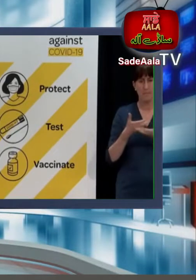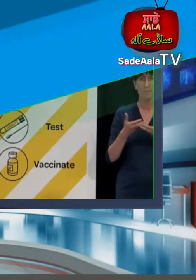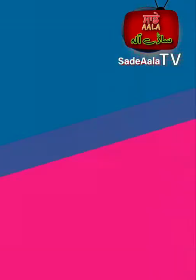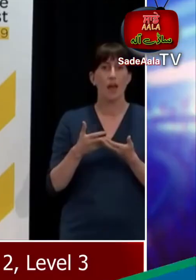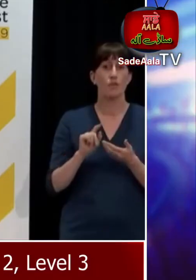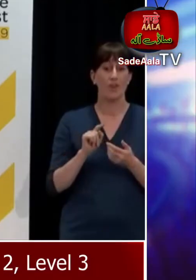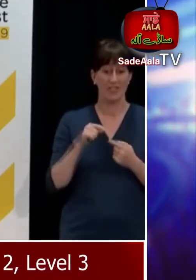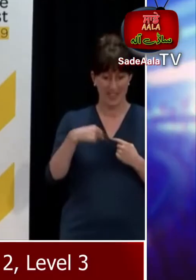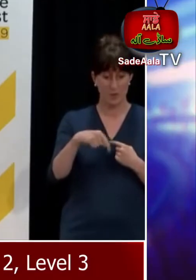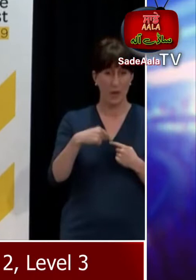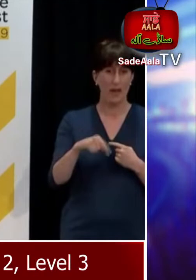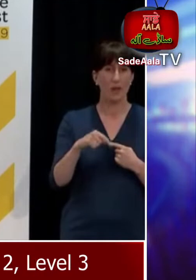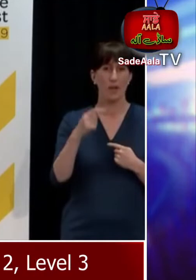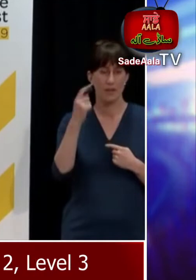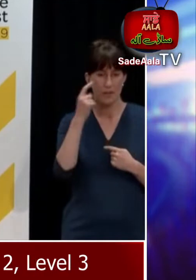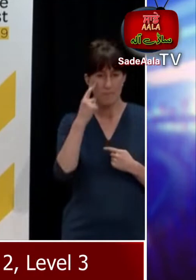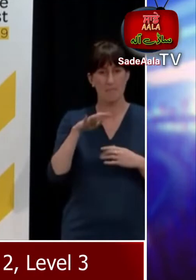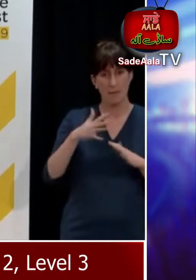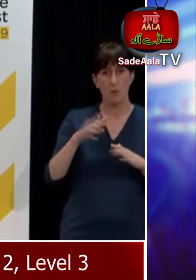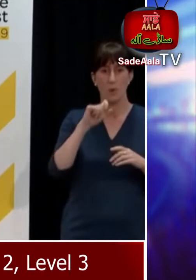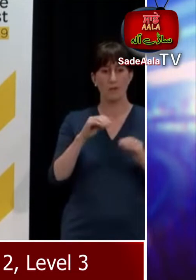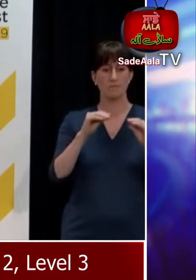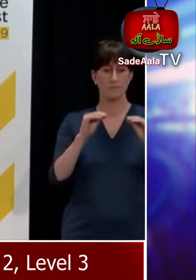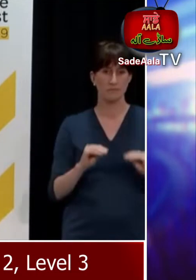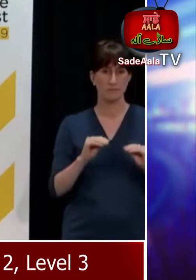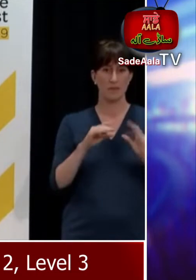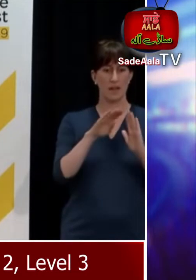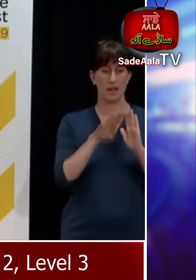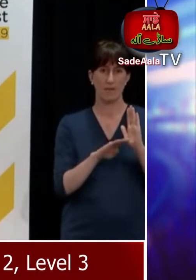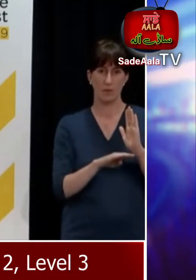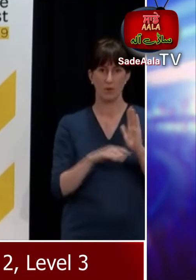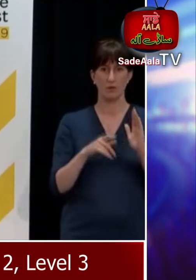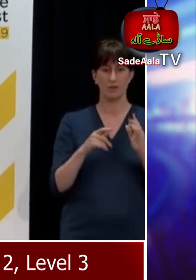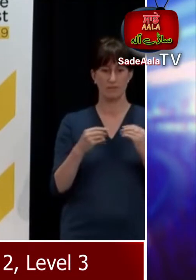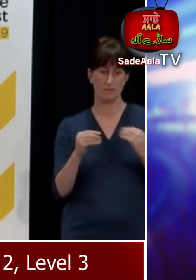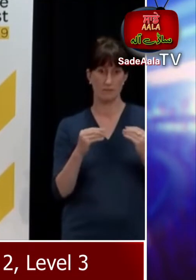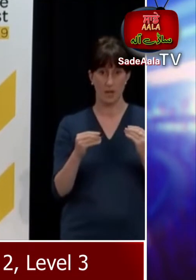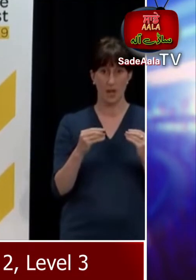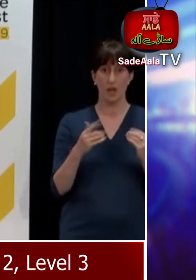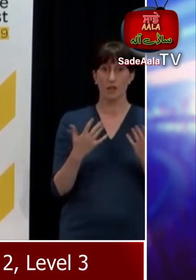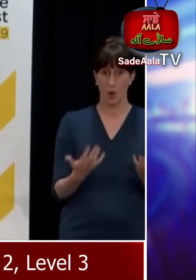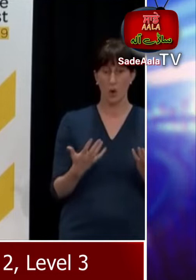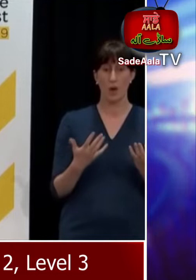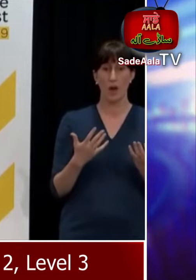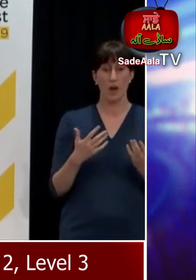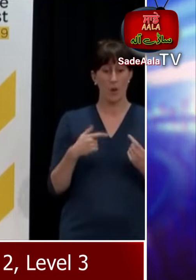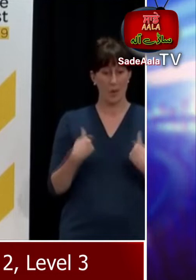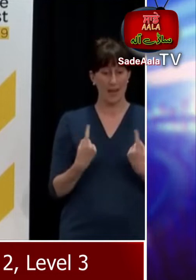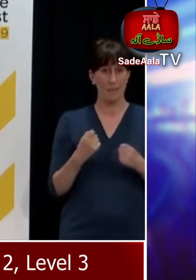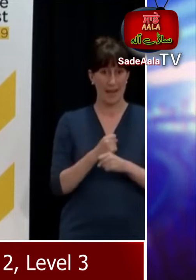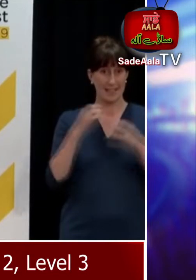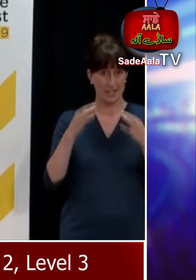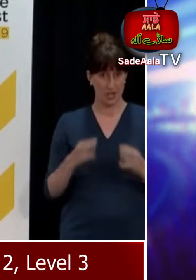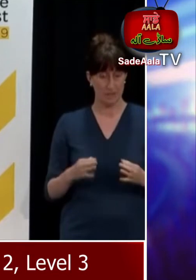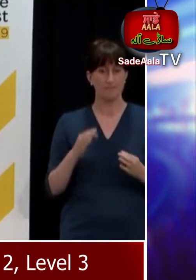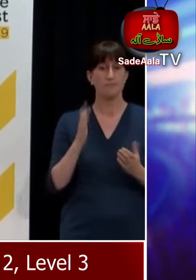2 ਮੀਟਰ ਦੀ ਡਿਸਟੈਂਸਿੰਗ ਤੇ ਨਾਲ ਦੇ ਨਾਲ ਮਾਸਕ ਲਾਜ਼ਮੀ ਕੀਤਾ ਗਿਆ ਆਊਟਡੋਰ ਇਨਡੋਰ ਪੂਲਸ ਵੀ ਬੰਦ ਰਹਿਣਗੇ ਕੈਫੇ